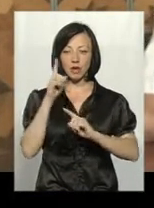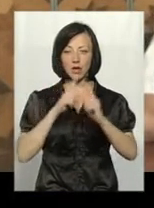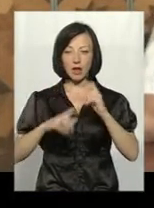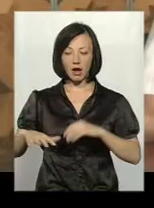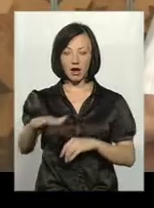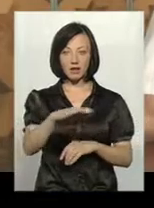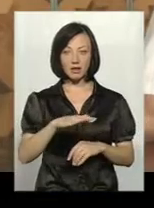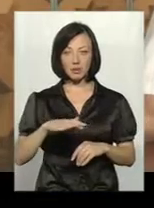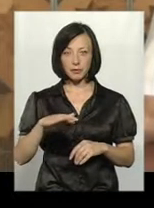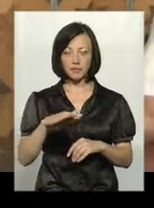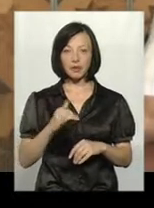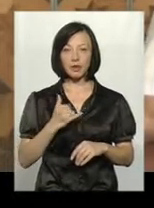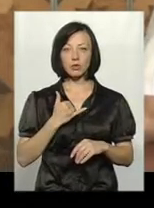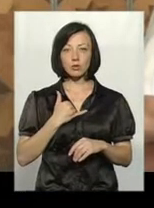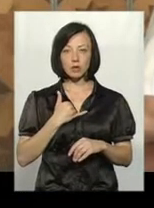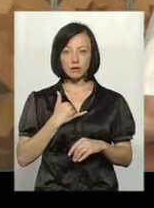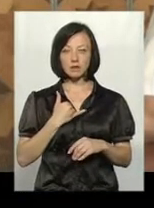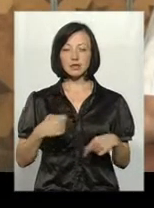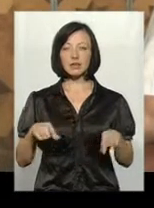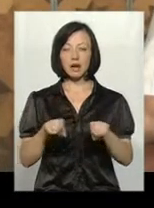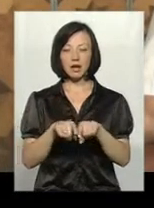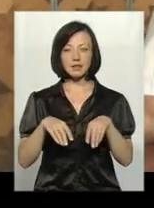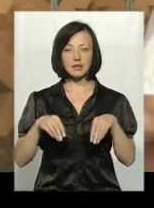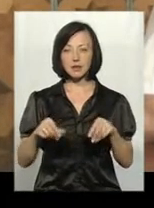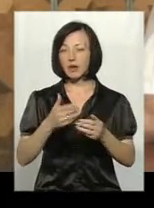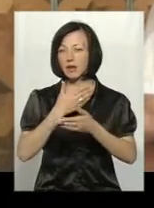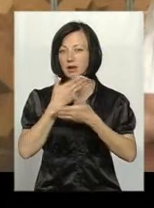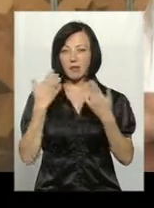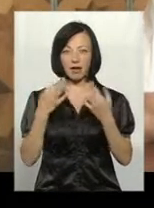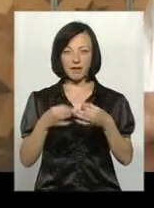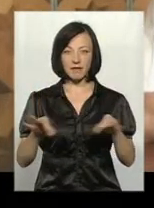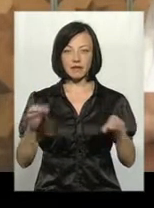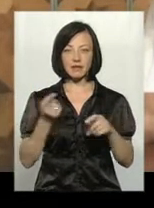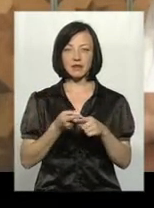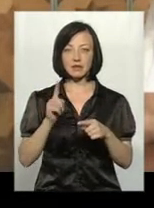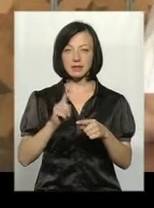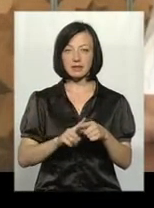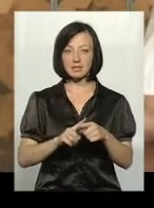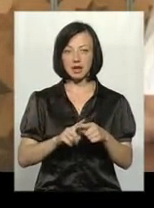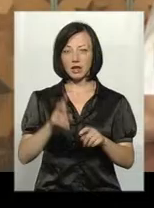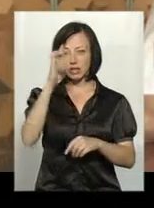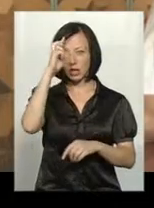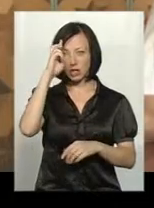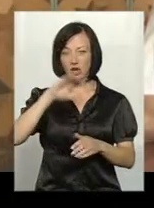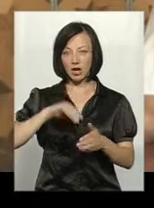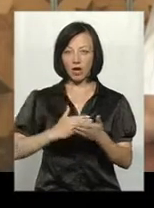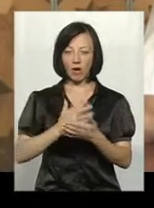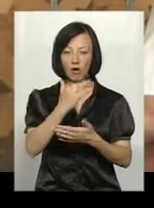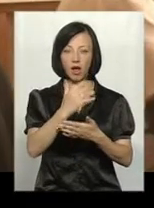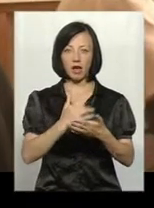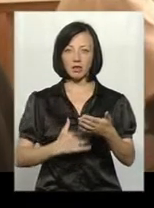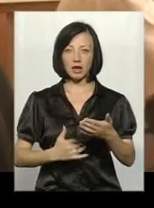села у нас таких земель немає вільних. Це Держгеокадастр ними